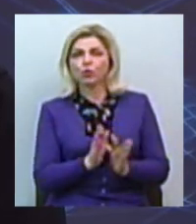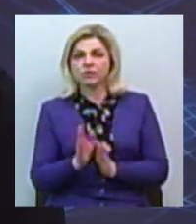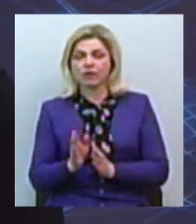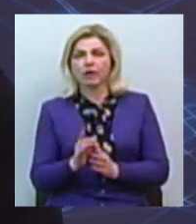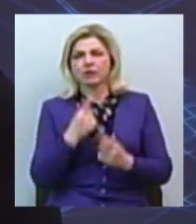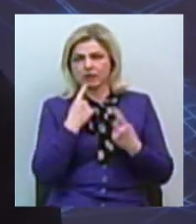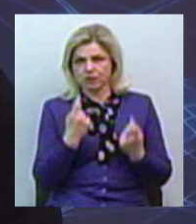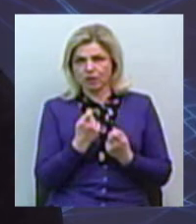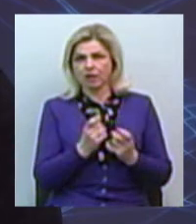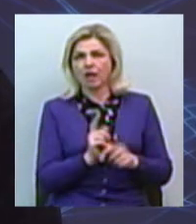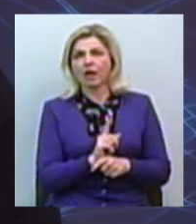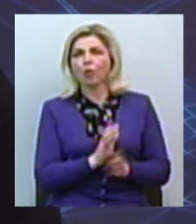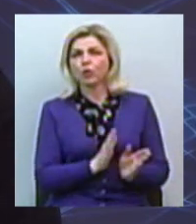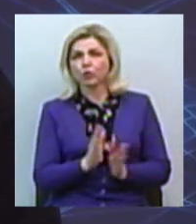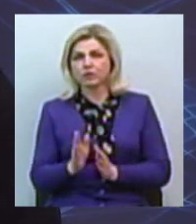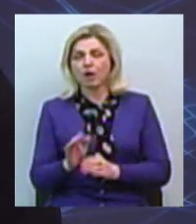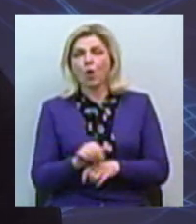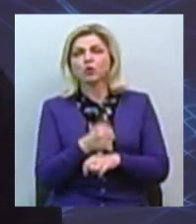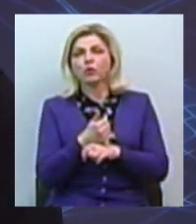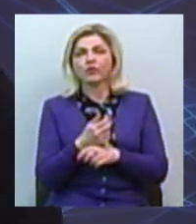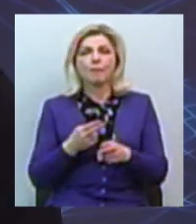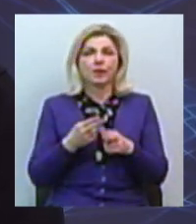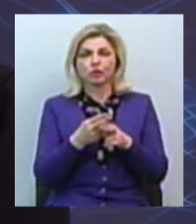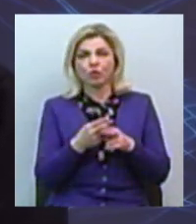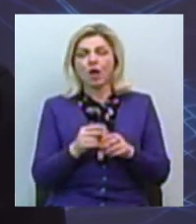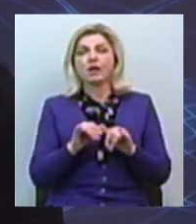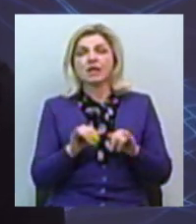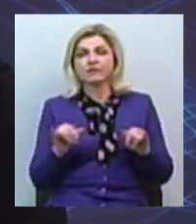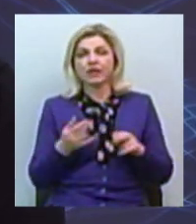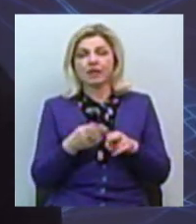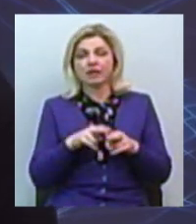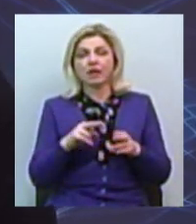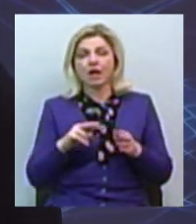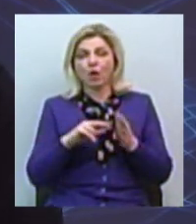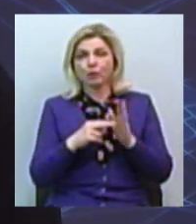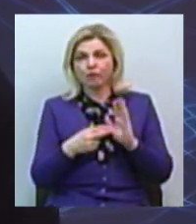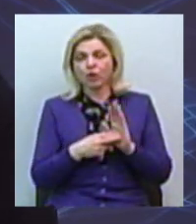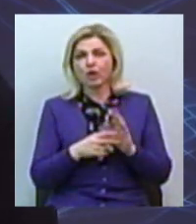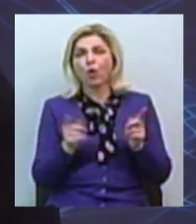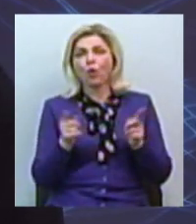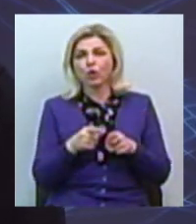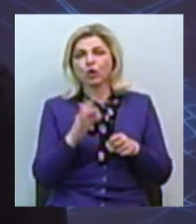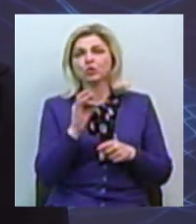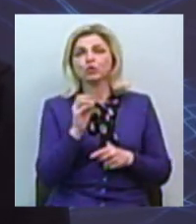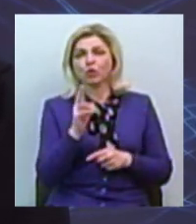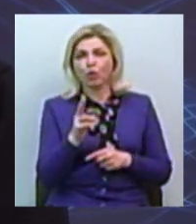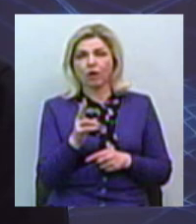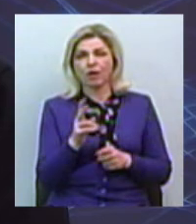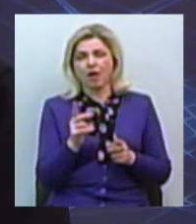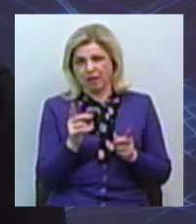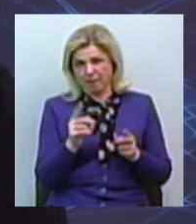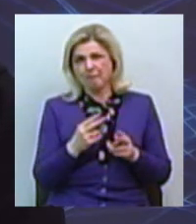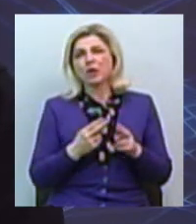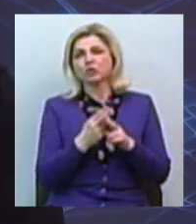щільно регулюється, і тому основною перешкодою на розвитку цього проєкту, короткостроковою, маю надію, перешкодою,